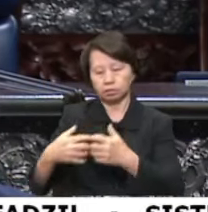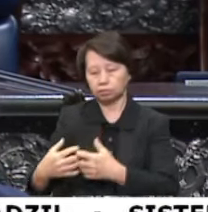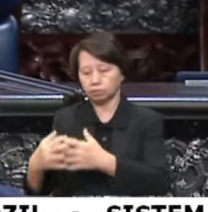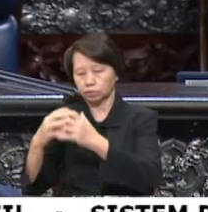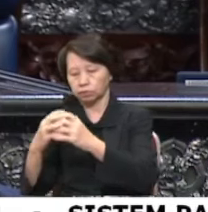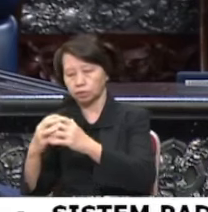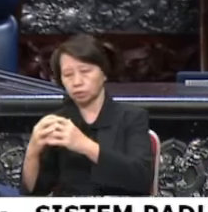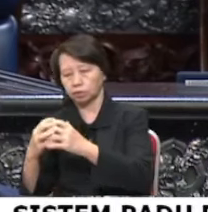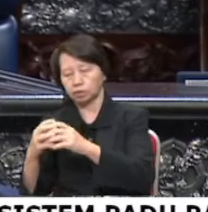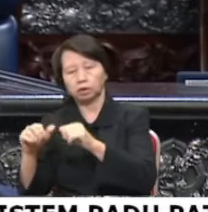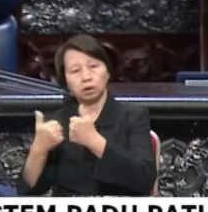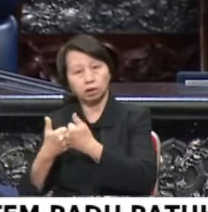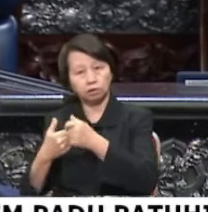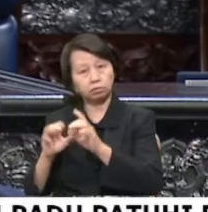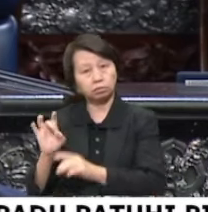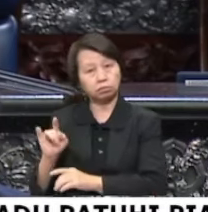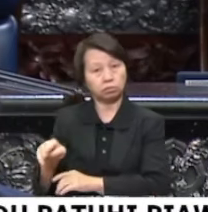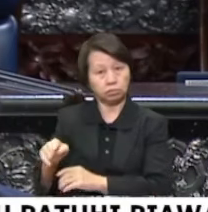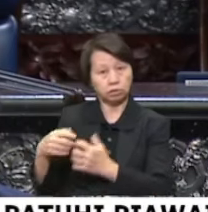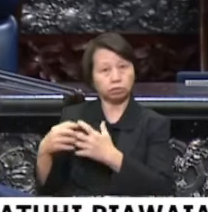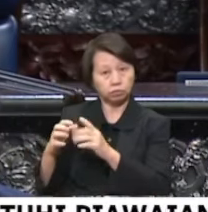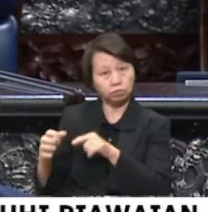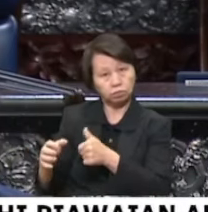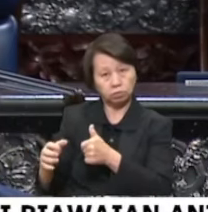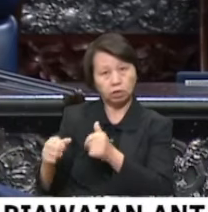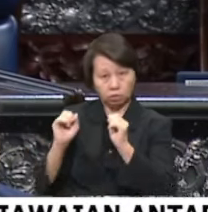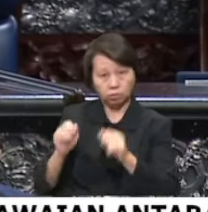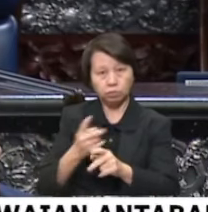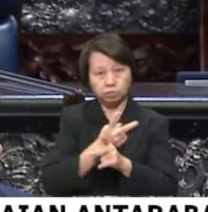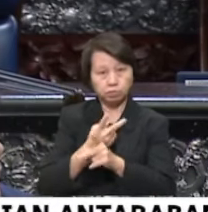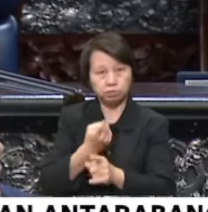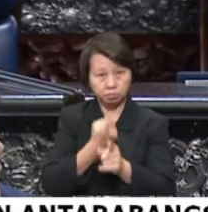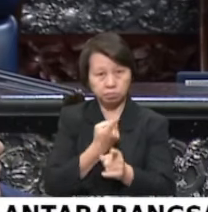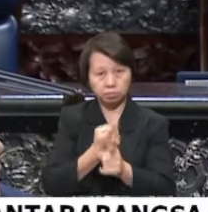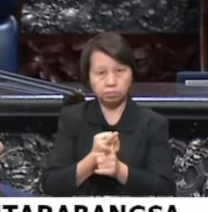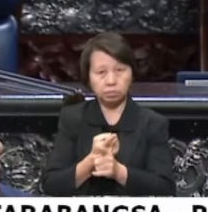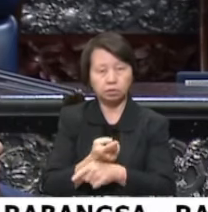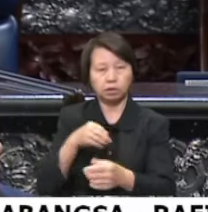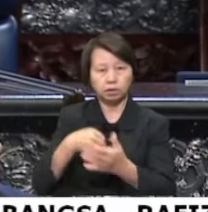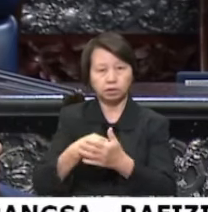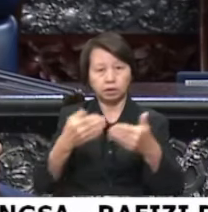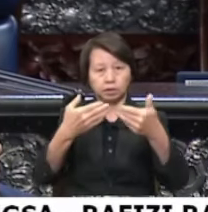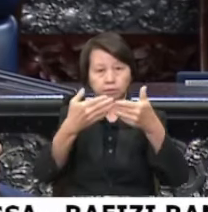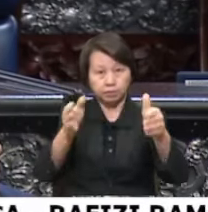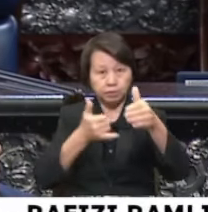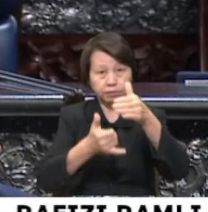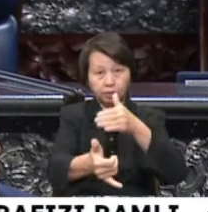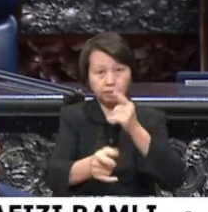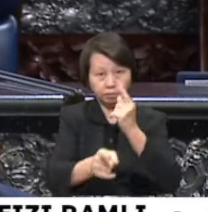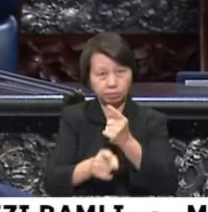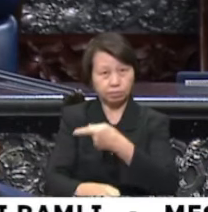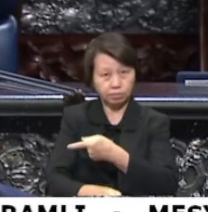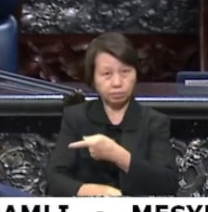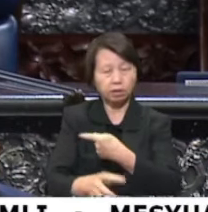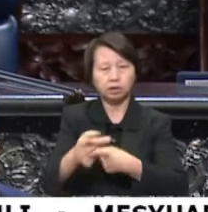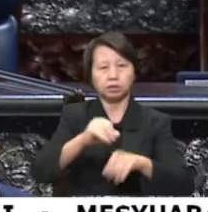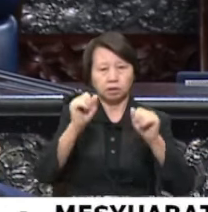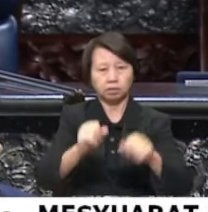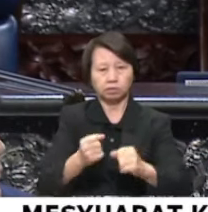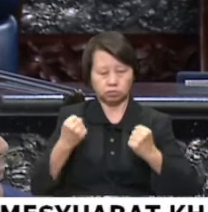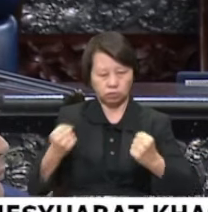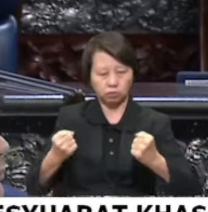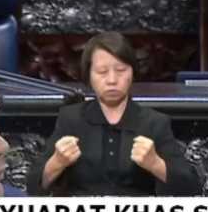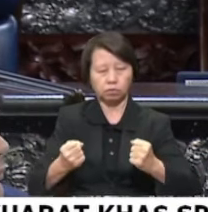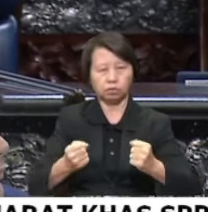agensi tunggal ini dapat meningkatkan keberkesanan perkhidmatan di pintu masuk dan juga